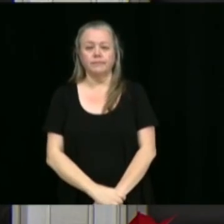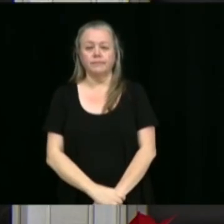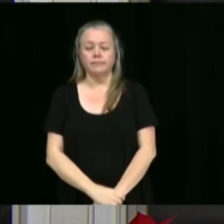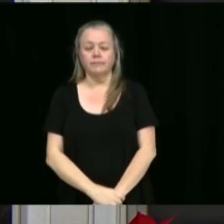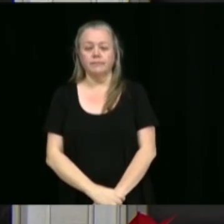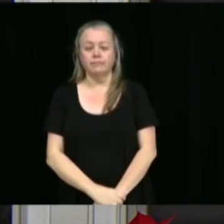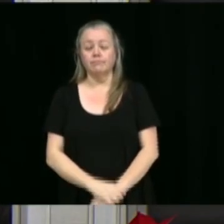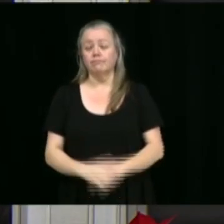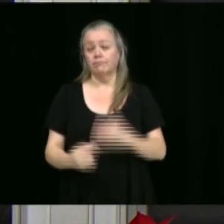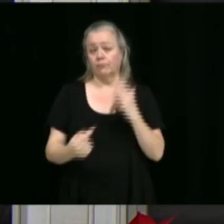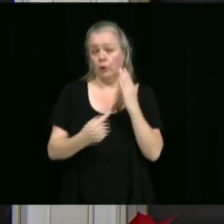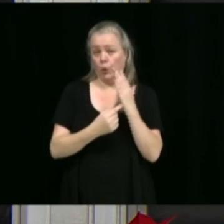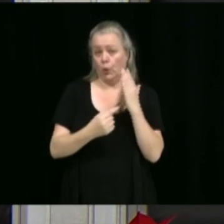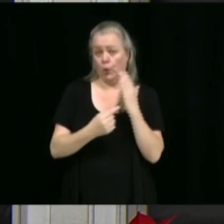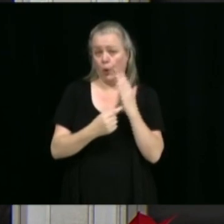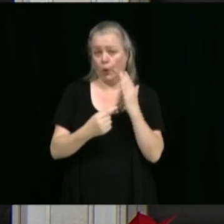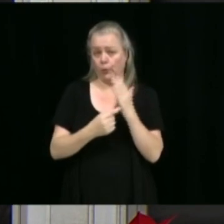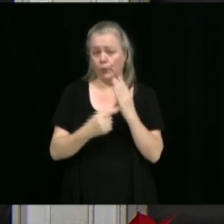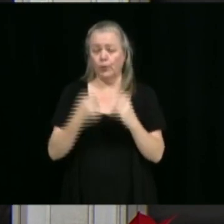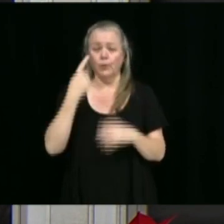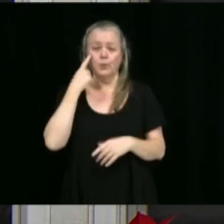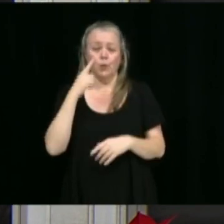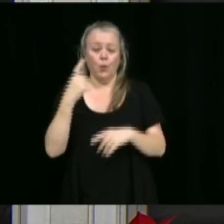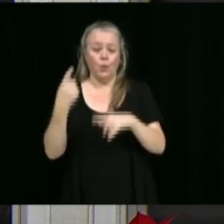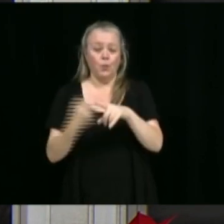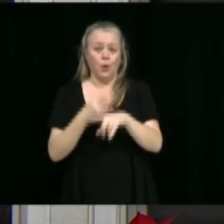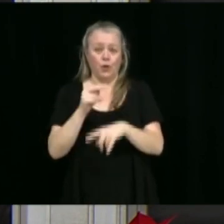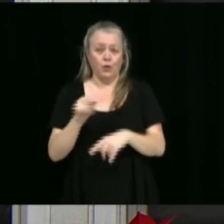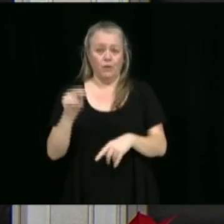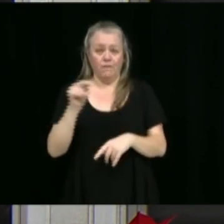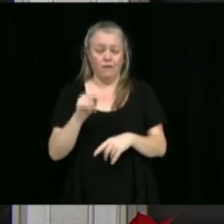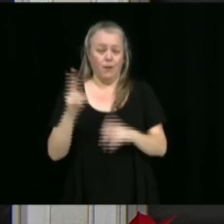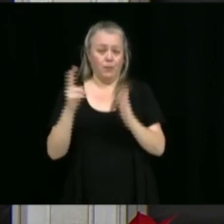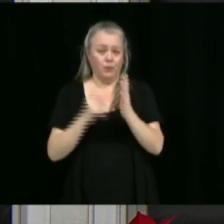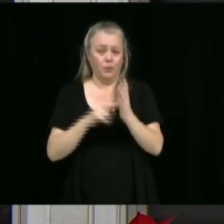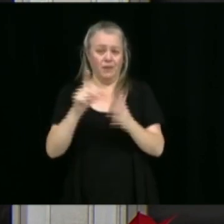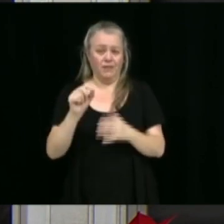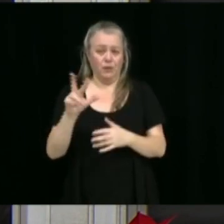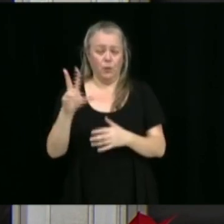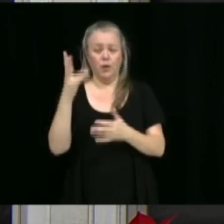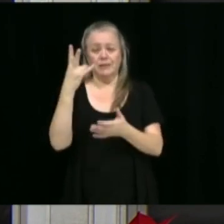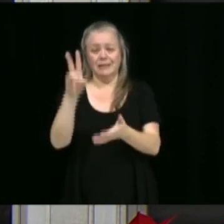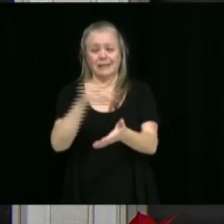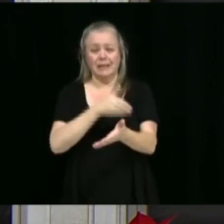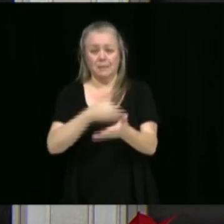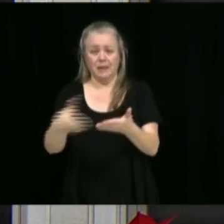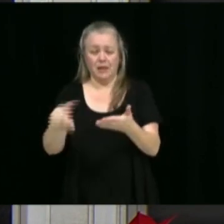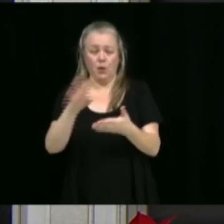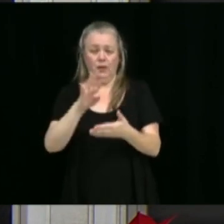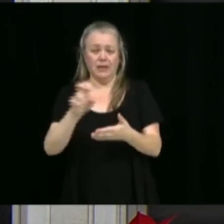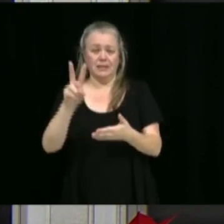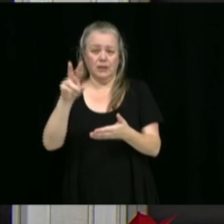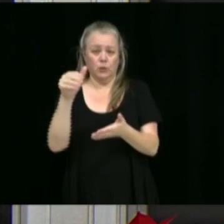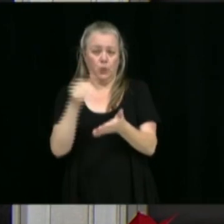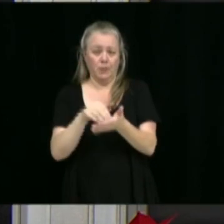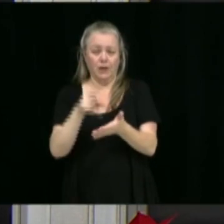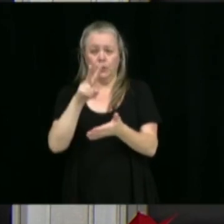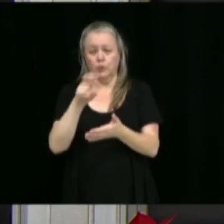Compte à payer, liste des comptes pour le mois de novembre 2023, totalisant 17 402